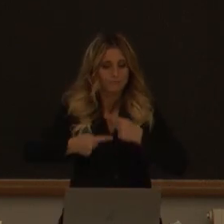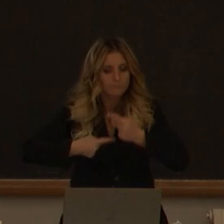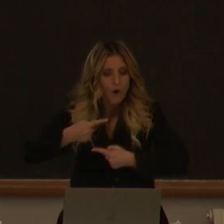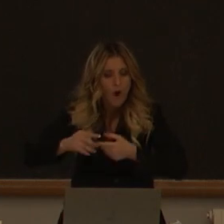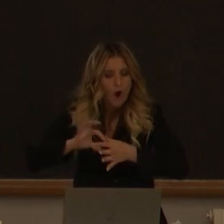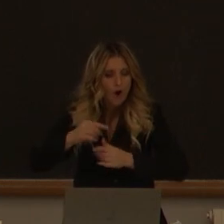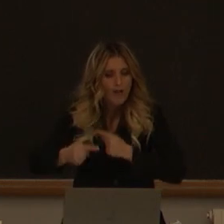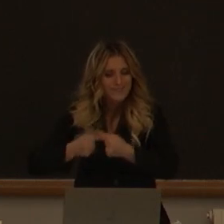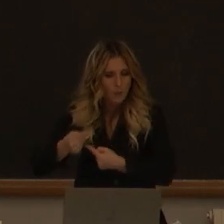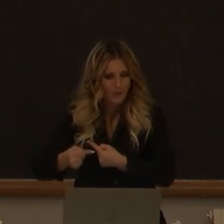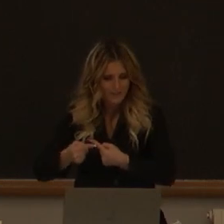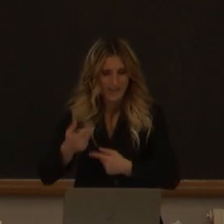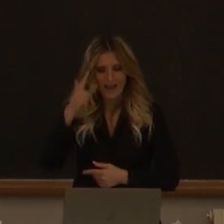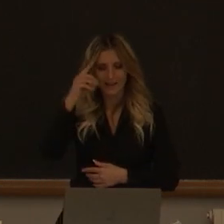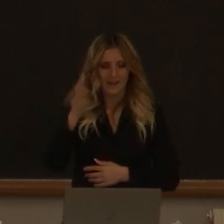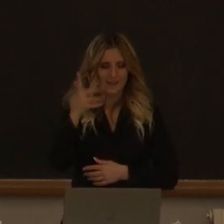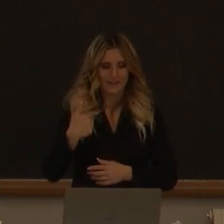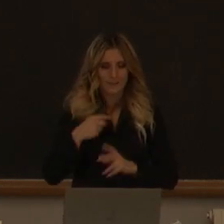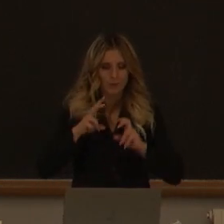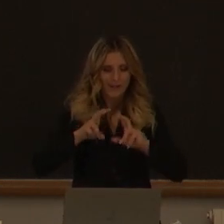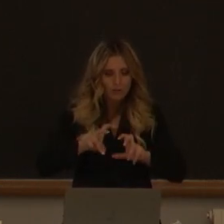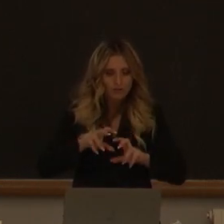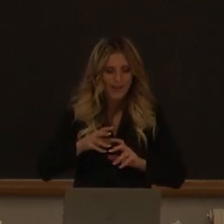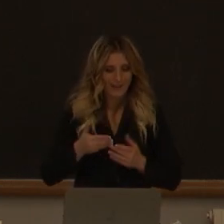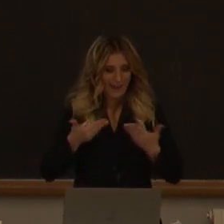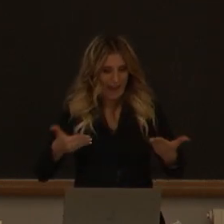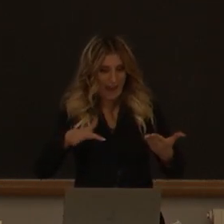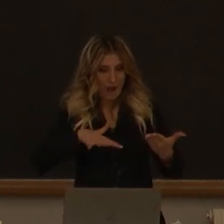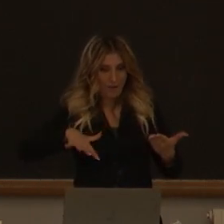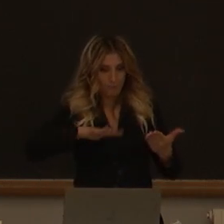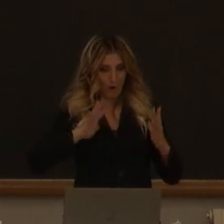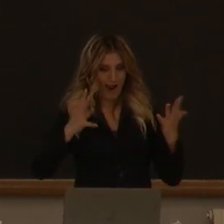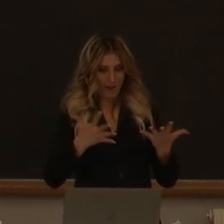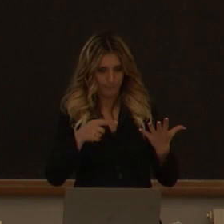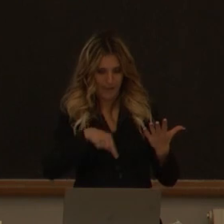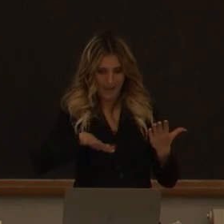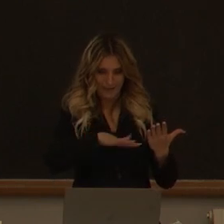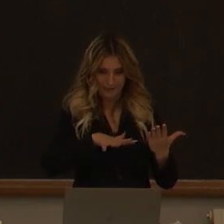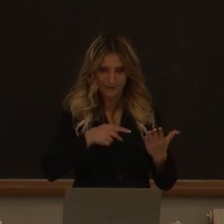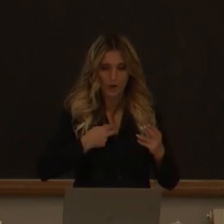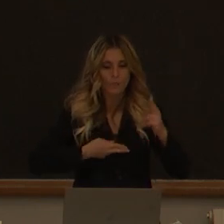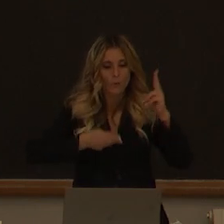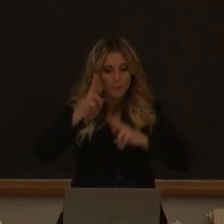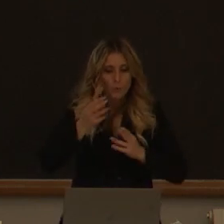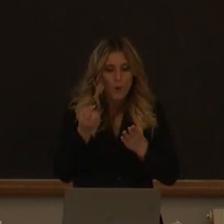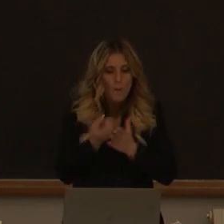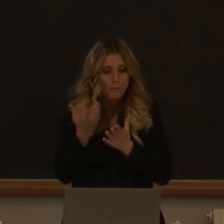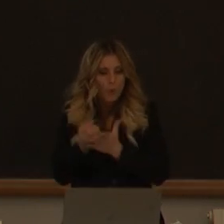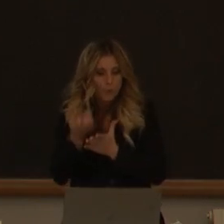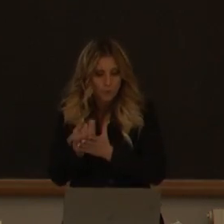conseguenziali a quelli, diciamo, che sono la ricerca in campo ambientale, per lo più in contesti